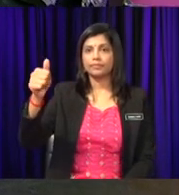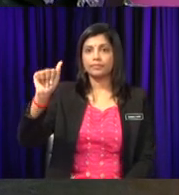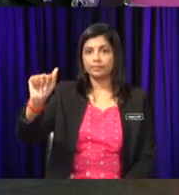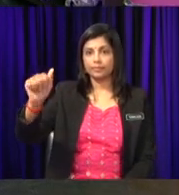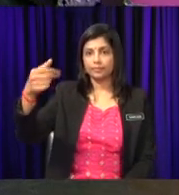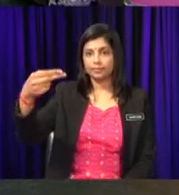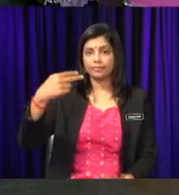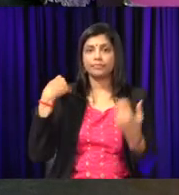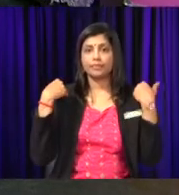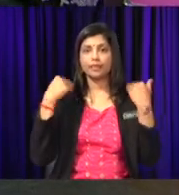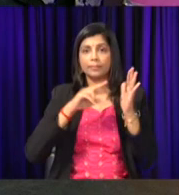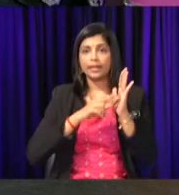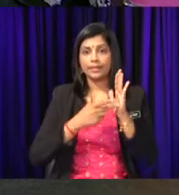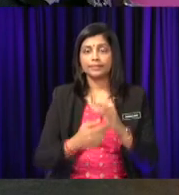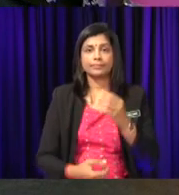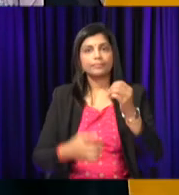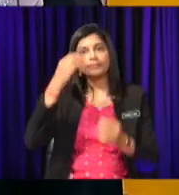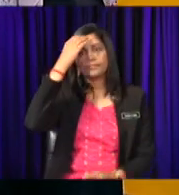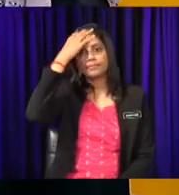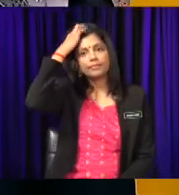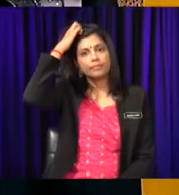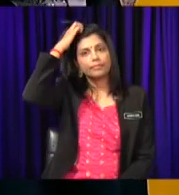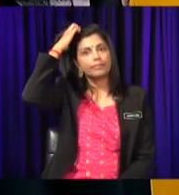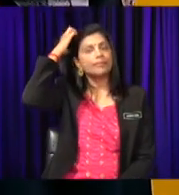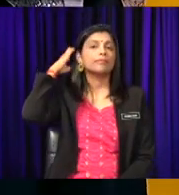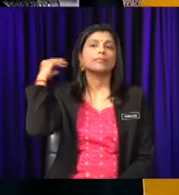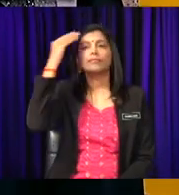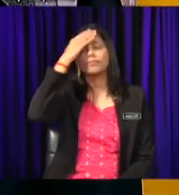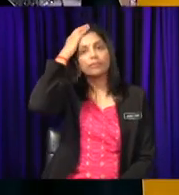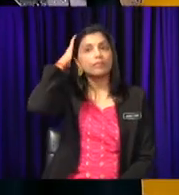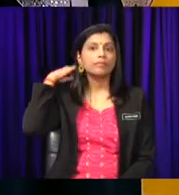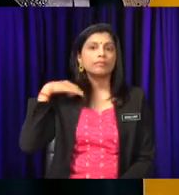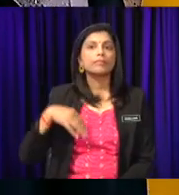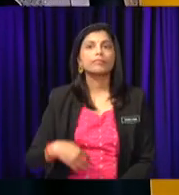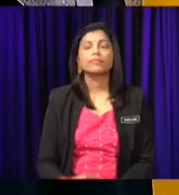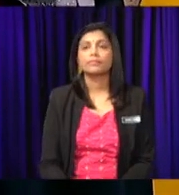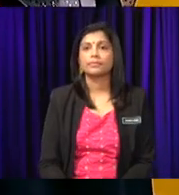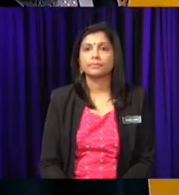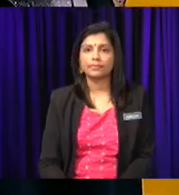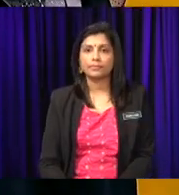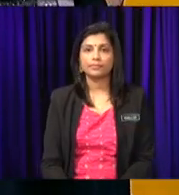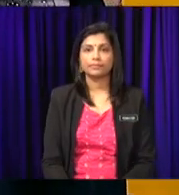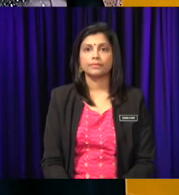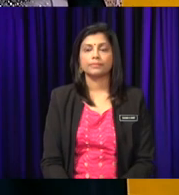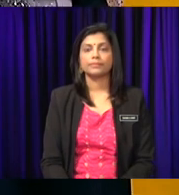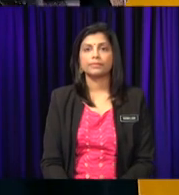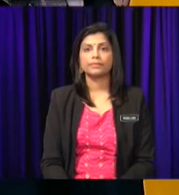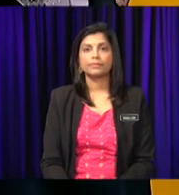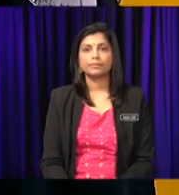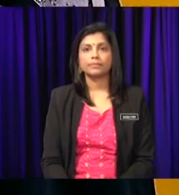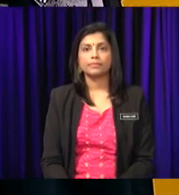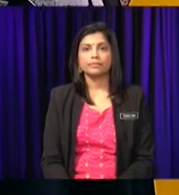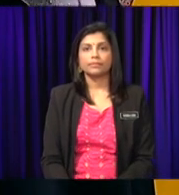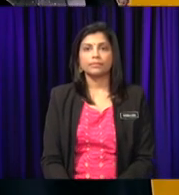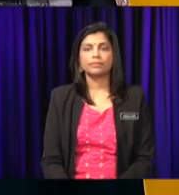yang ada di sebalik perkataan ke si cah itu ya dan kita juga nak belajar bagaimana